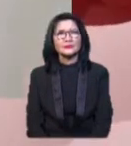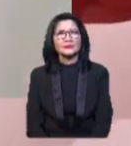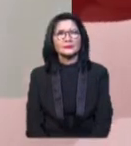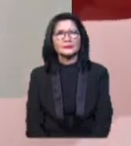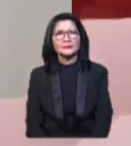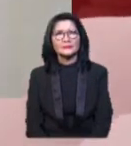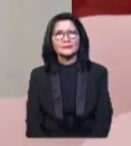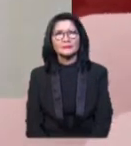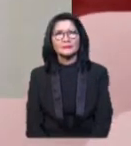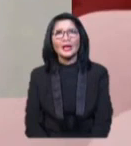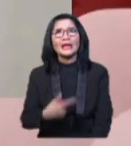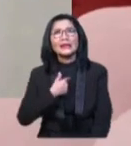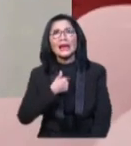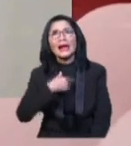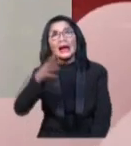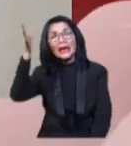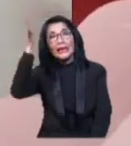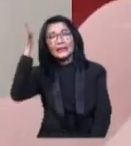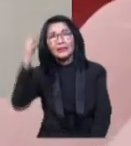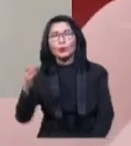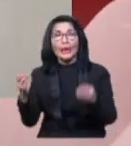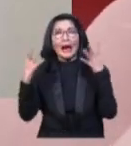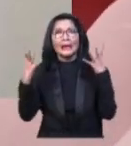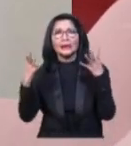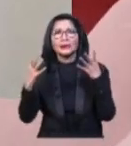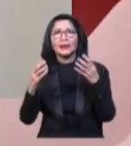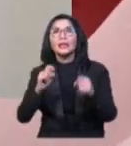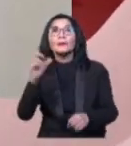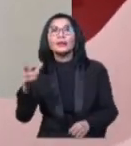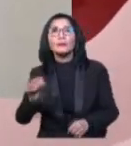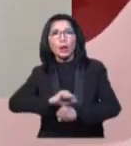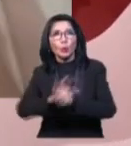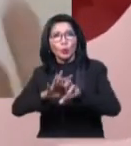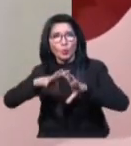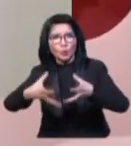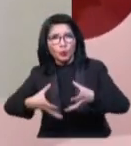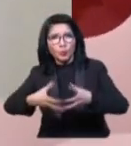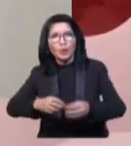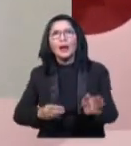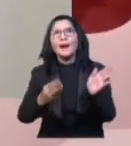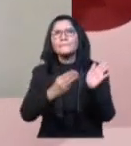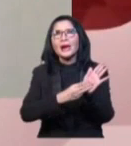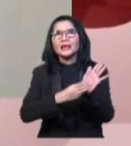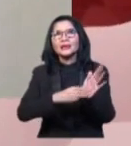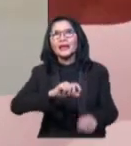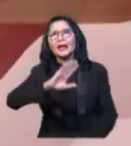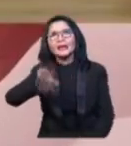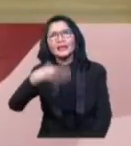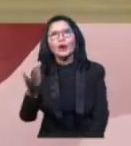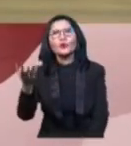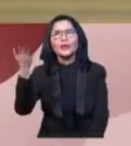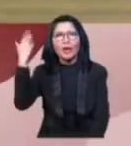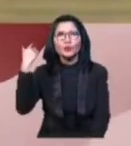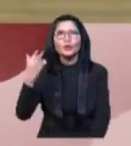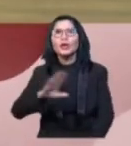kita bakal pandemi gitu? Itu kan semua tiba-tiba ya. Maret tahun lalu semuanya oke, work from